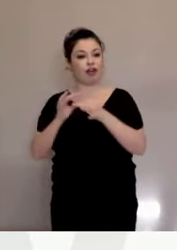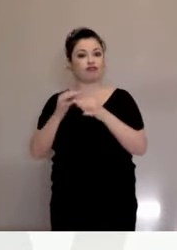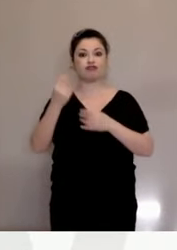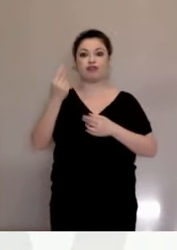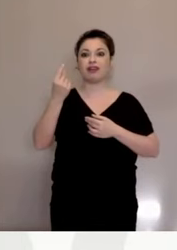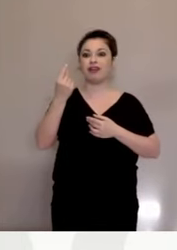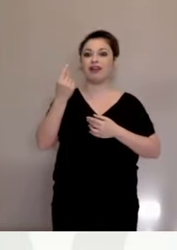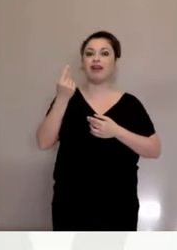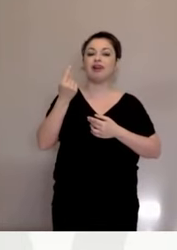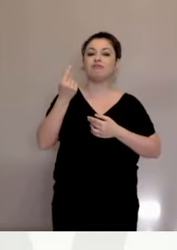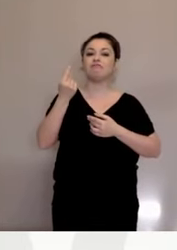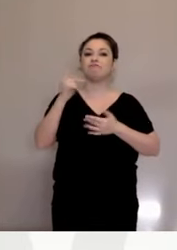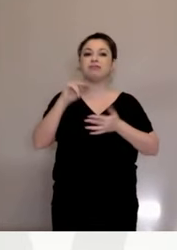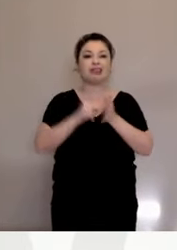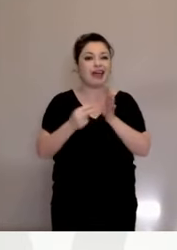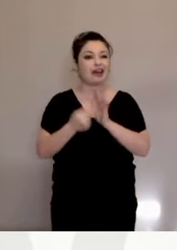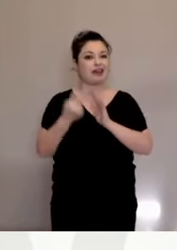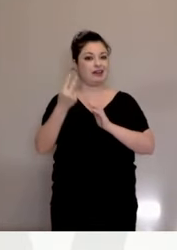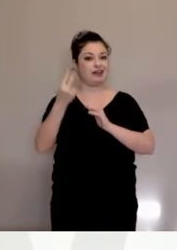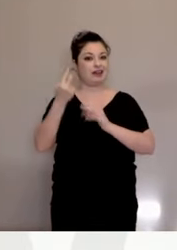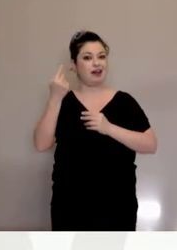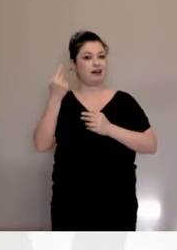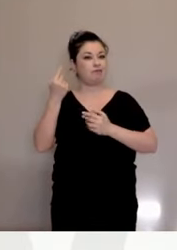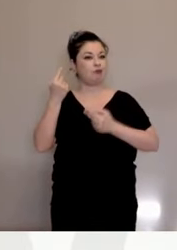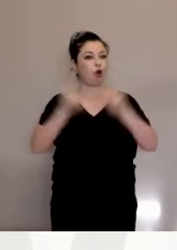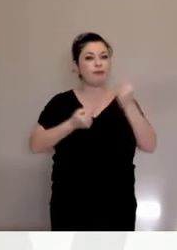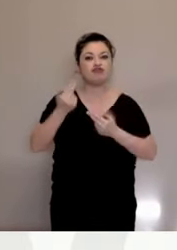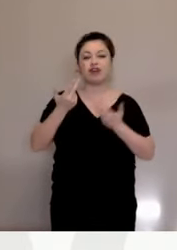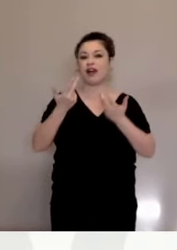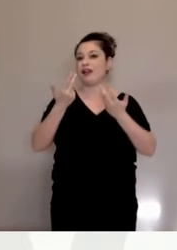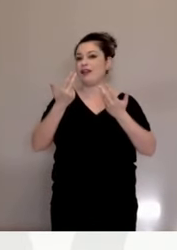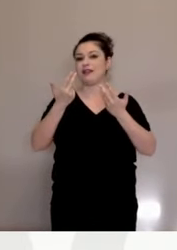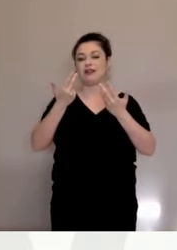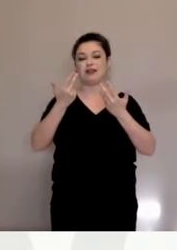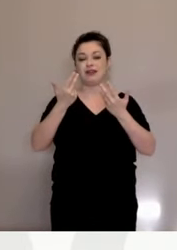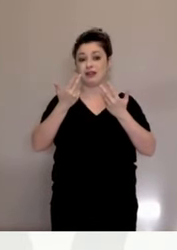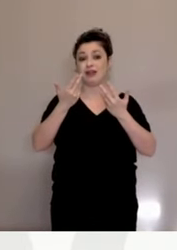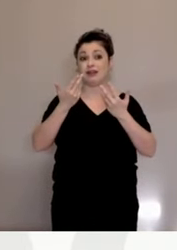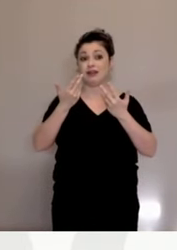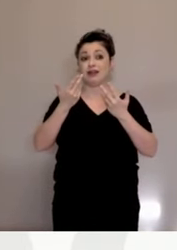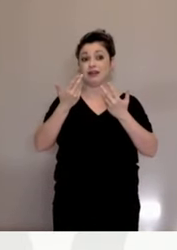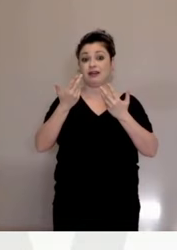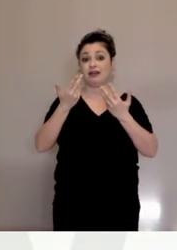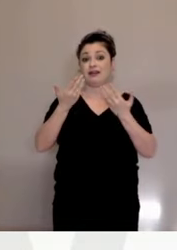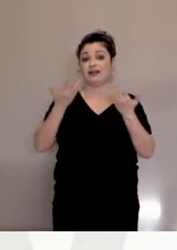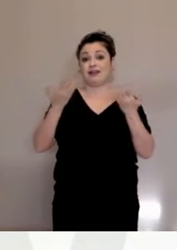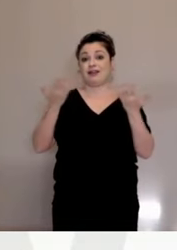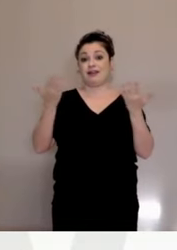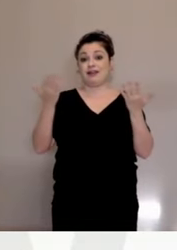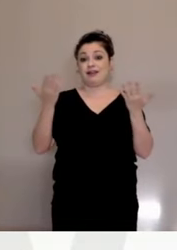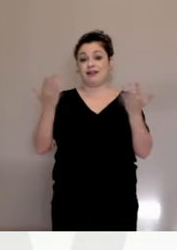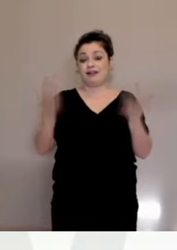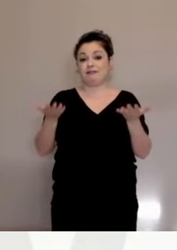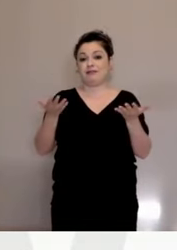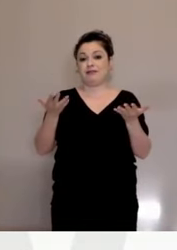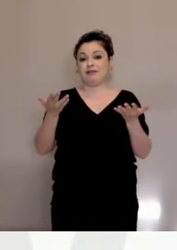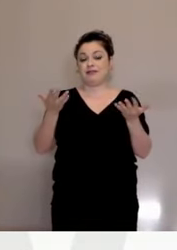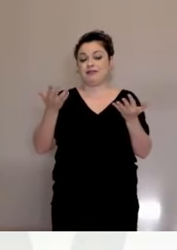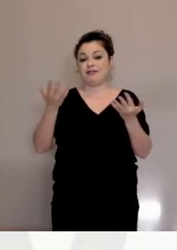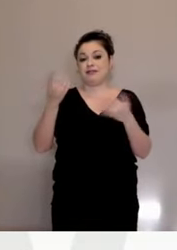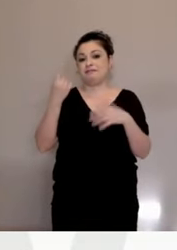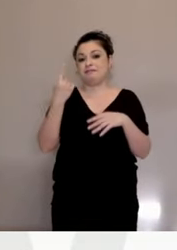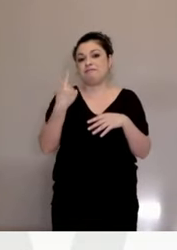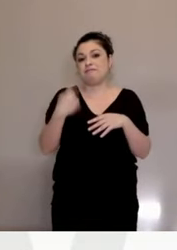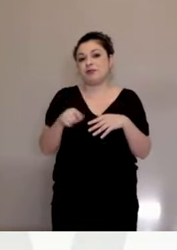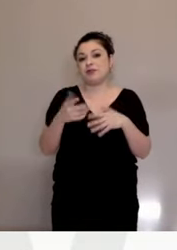tecnici, eccetera, eccetera, che dato che finalmente siamo confinati per questo.